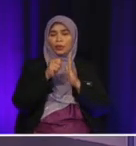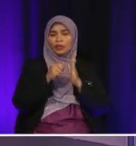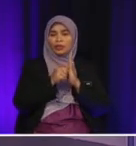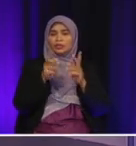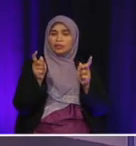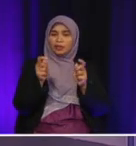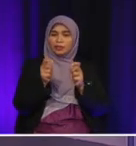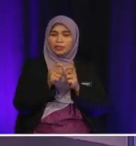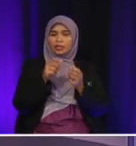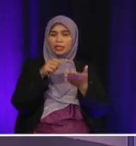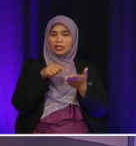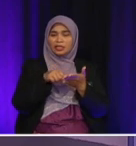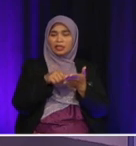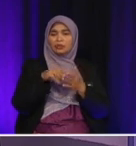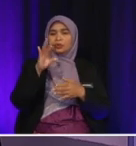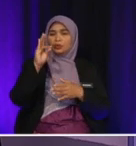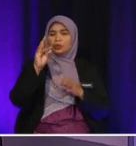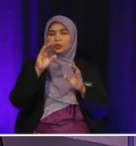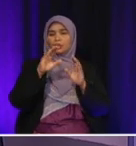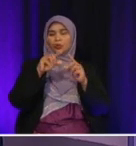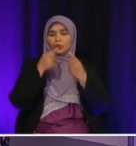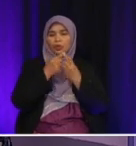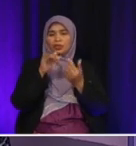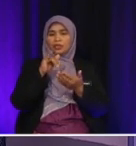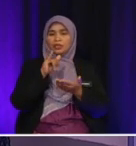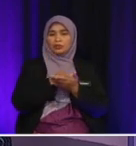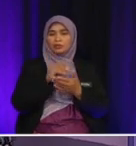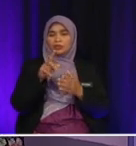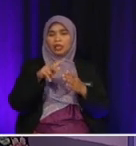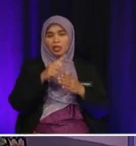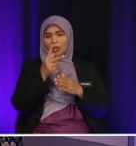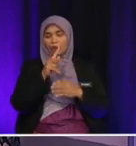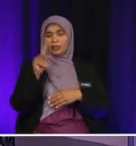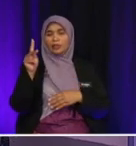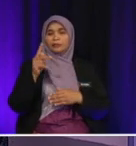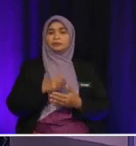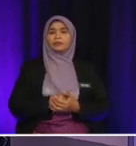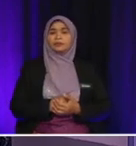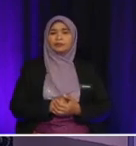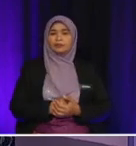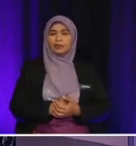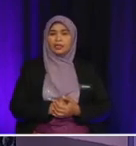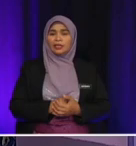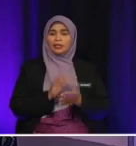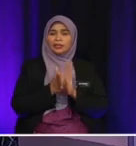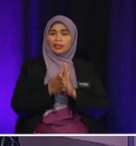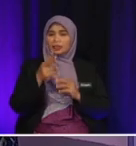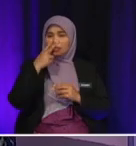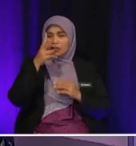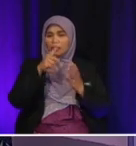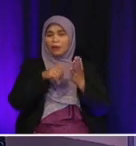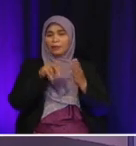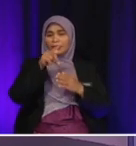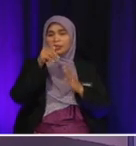ini satu-satu tujuh tu keluarkan jadi kita lihat Cuba kita lihat apakah maksud